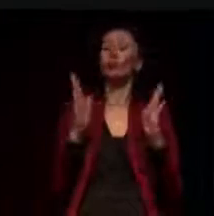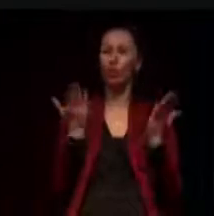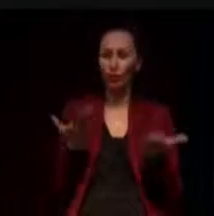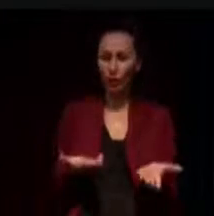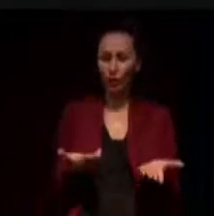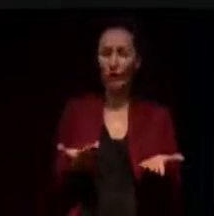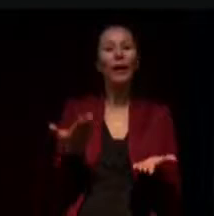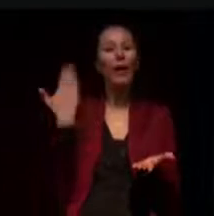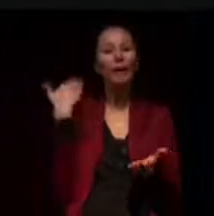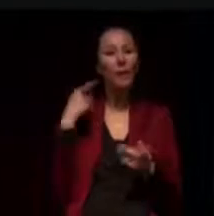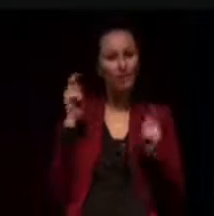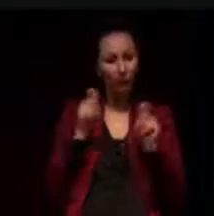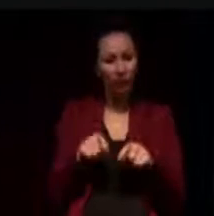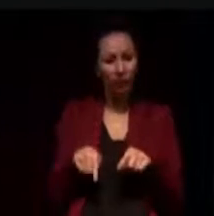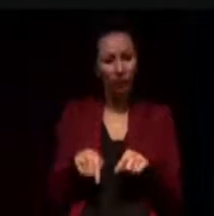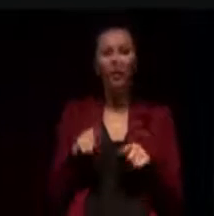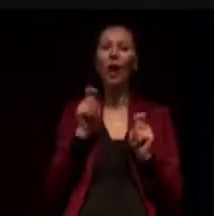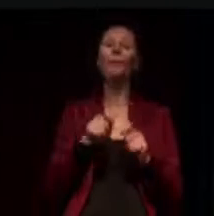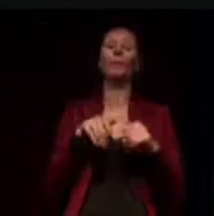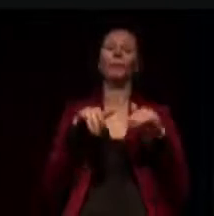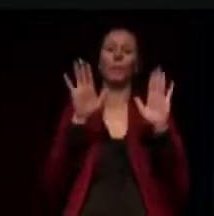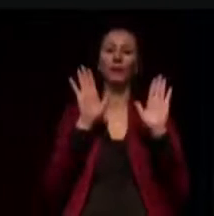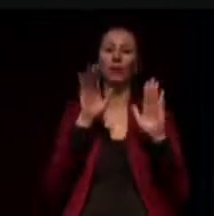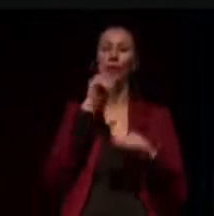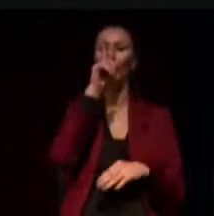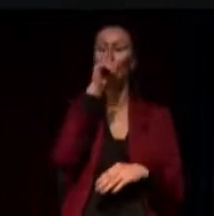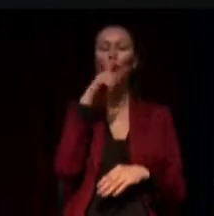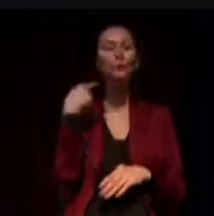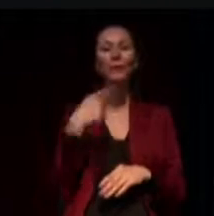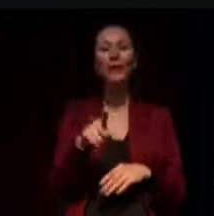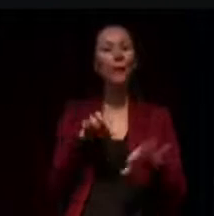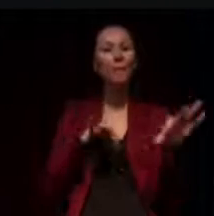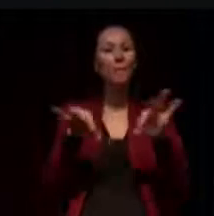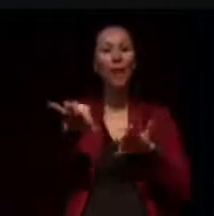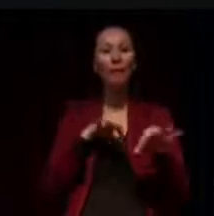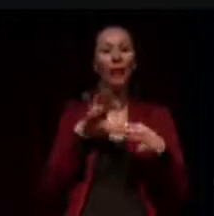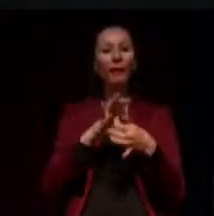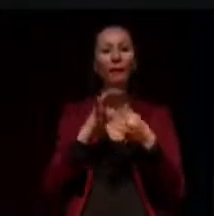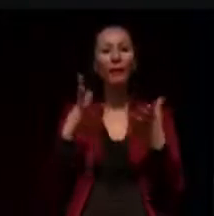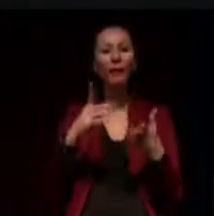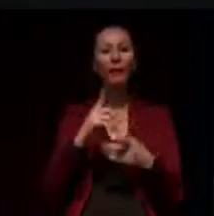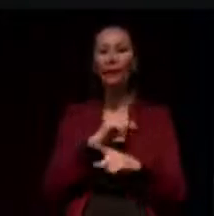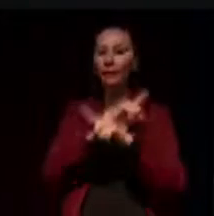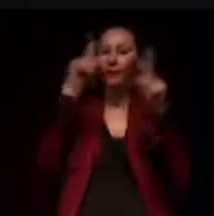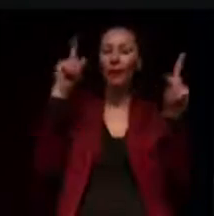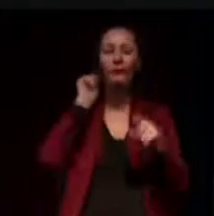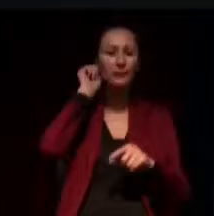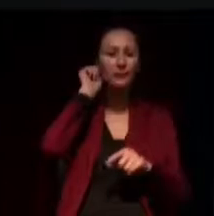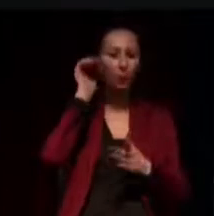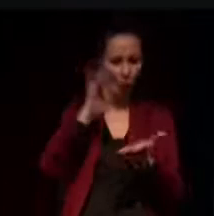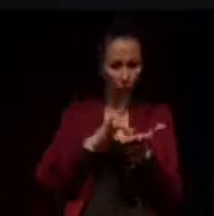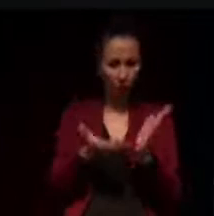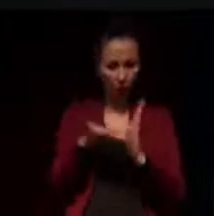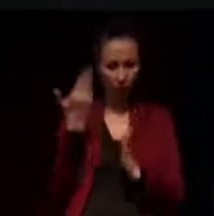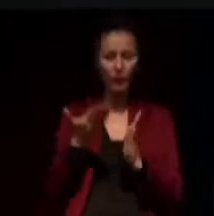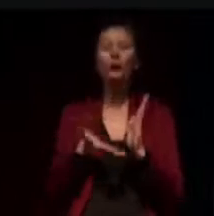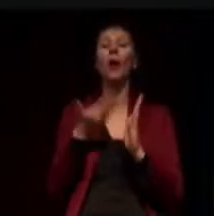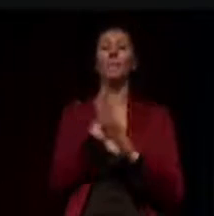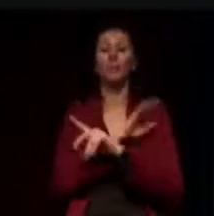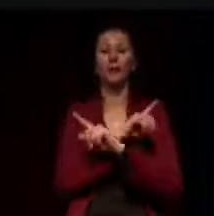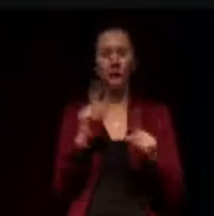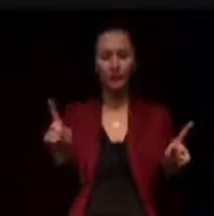de. Yapıldı mı? Yapılmadı. 100 binlik planlarla ilgili itirazlar ortadan kalktı mı?